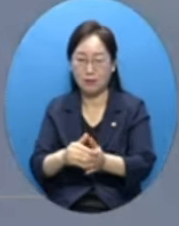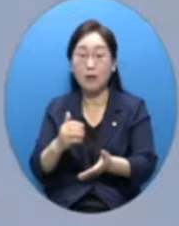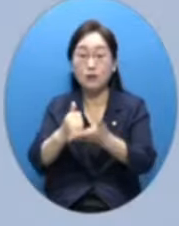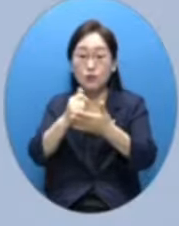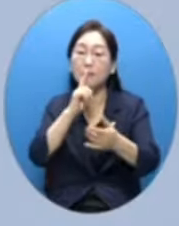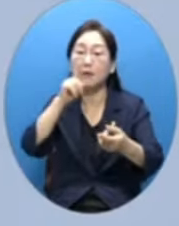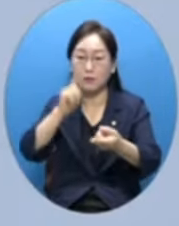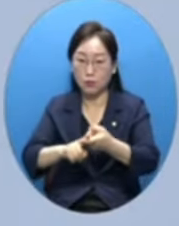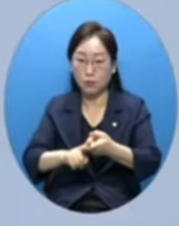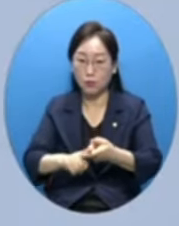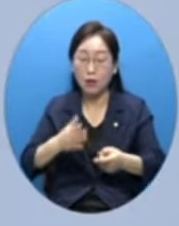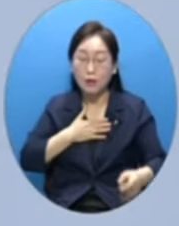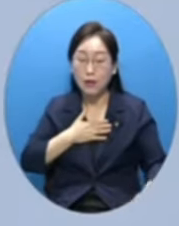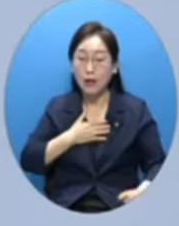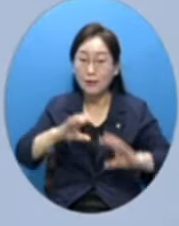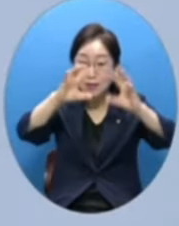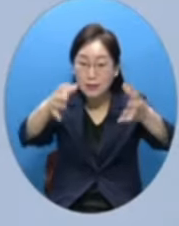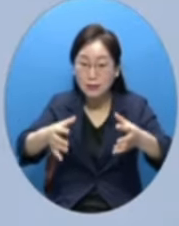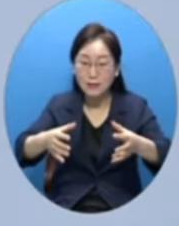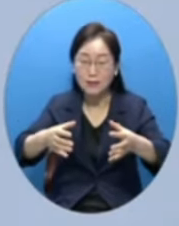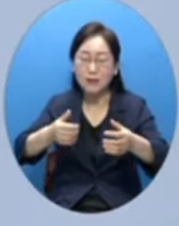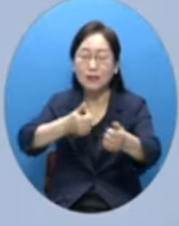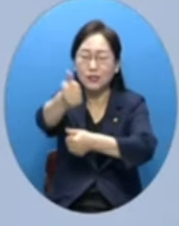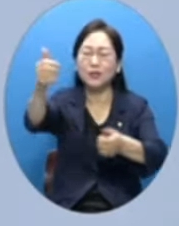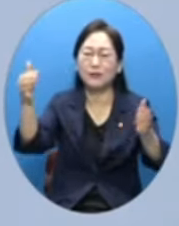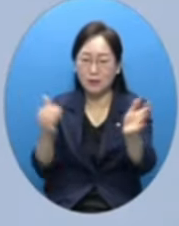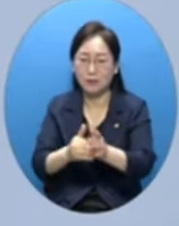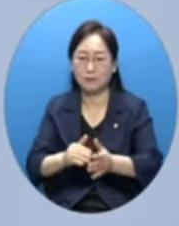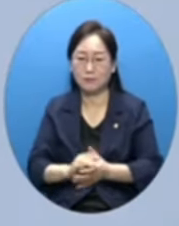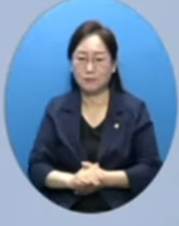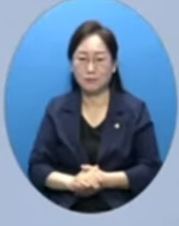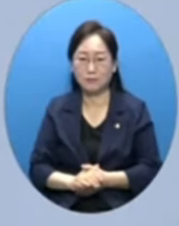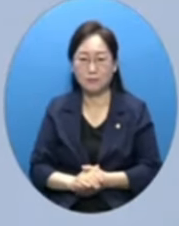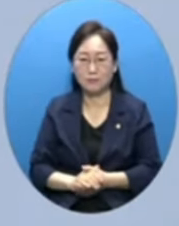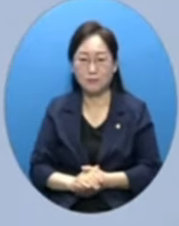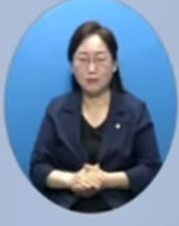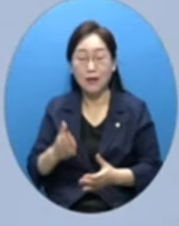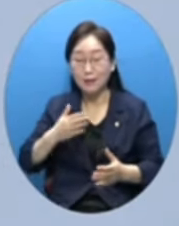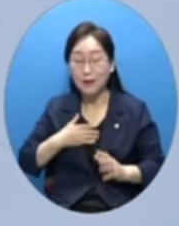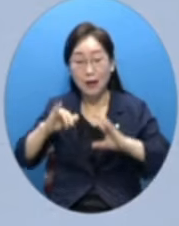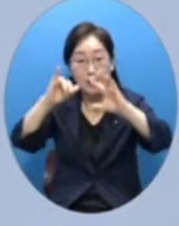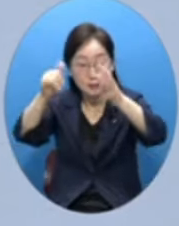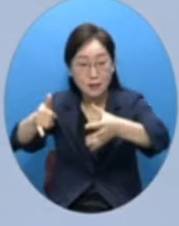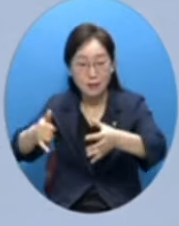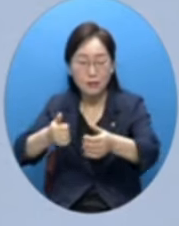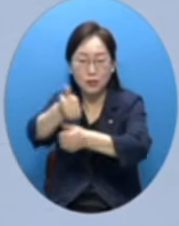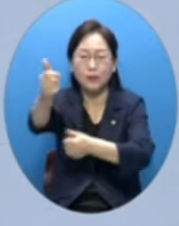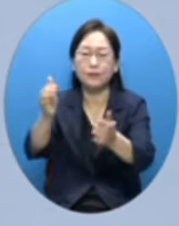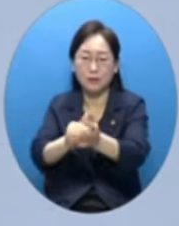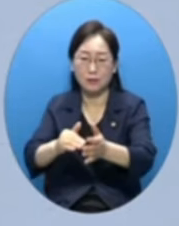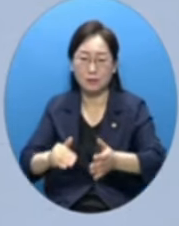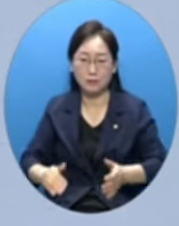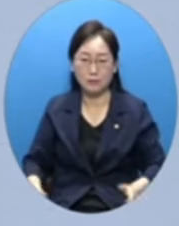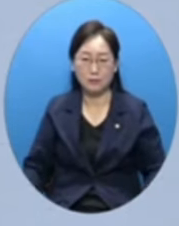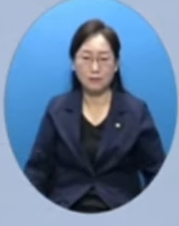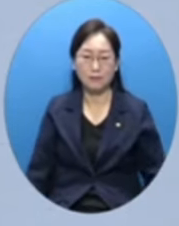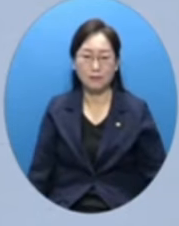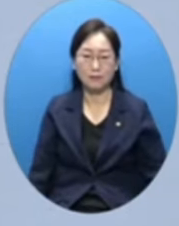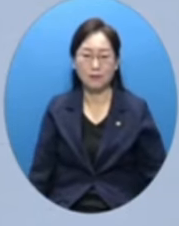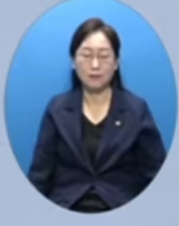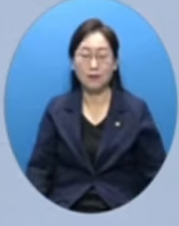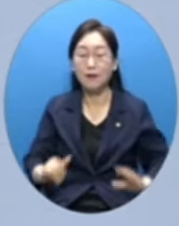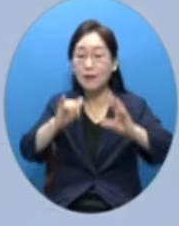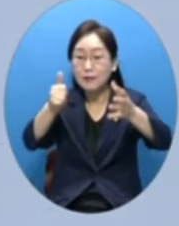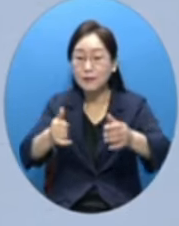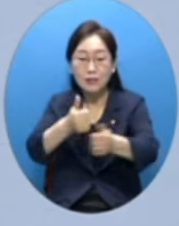말씀하십니다 내가 세상을 이기었노라 아멘 내가 세상을 이기었노라 아멘